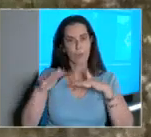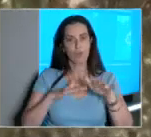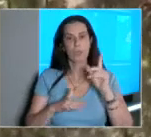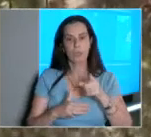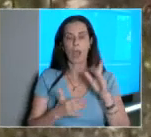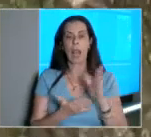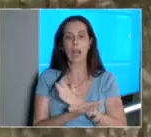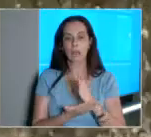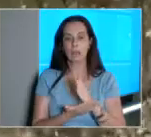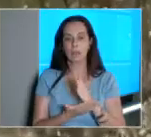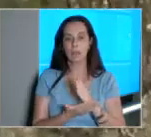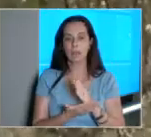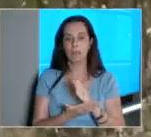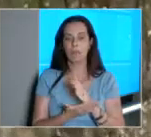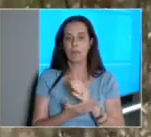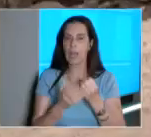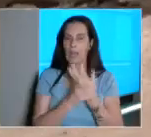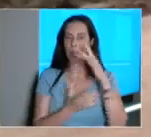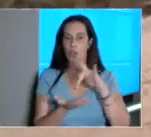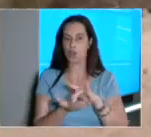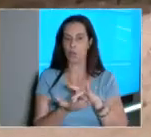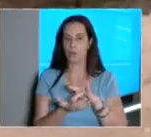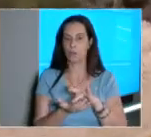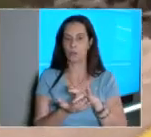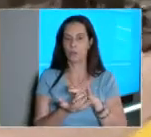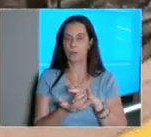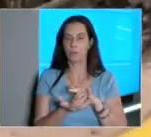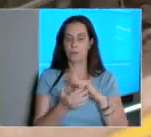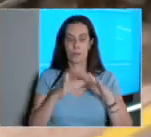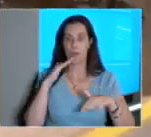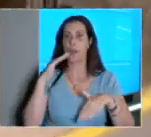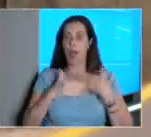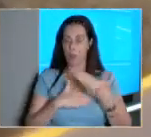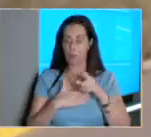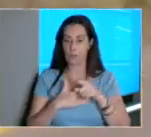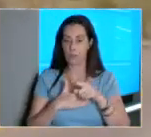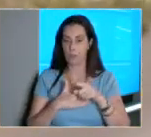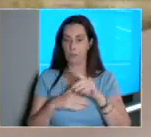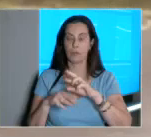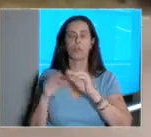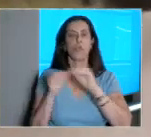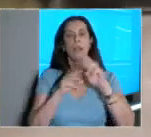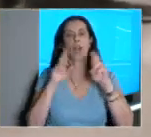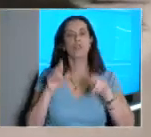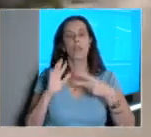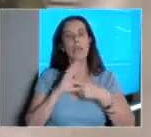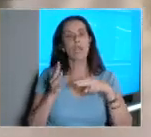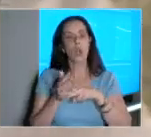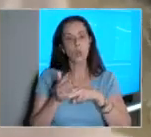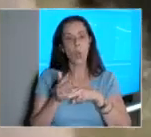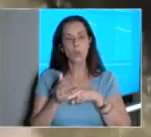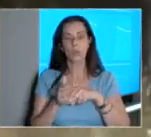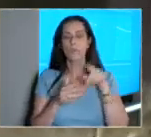שצריכה להחליט על הקמת יישוב, באופן כללי. לאחר מכן זה עובר לרשות לתכנון הארצית, ושם בודקים